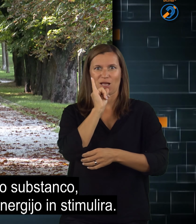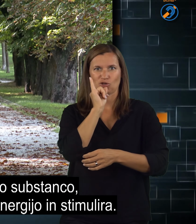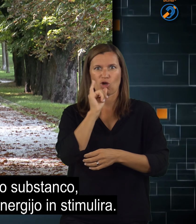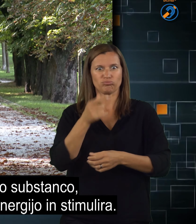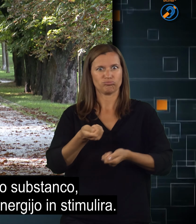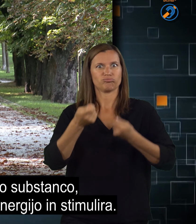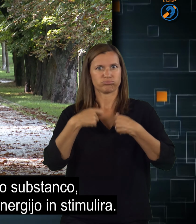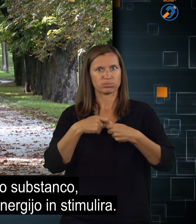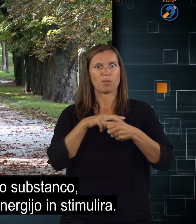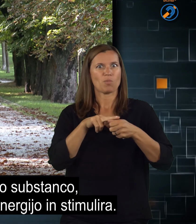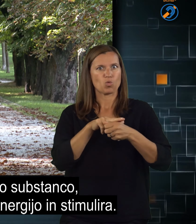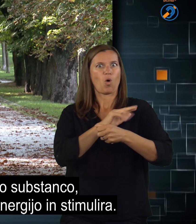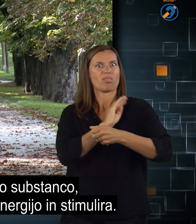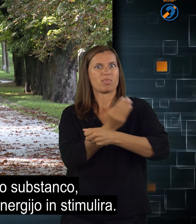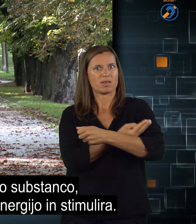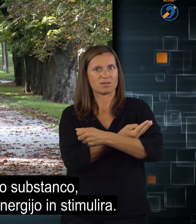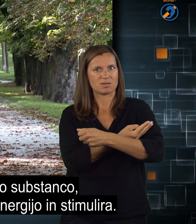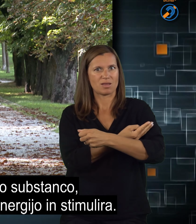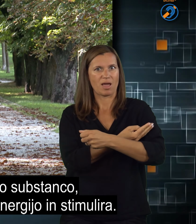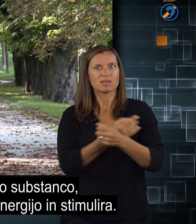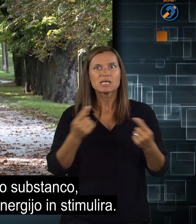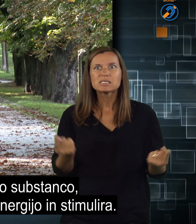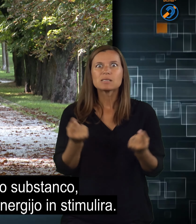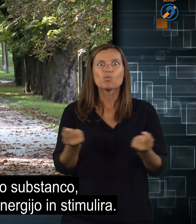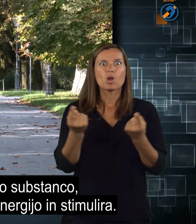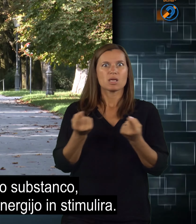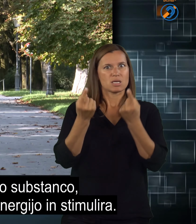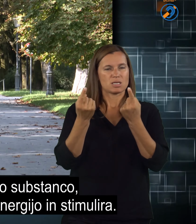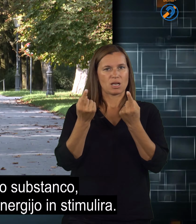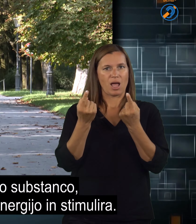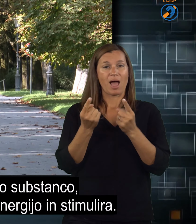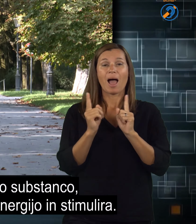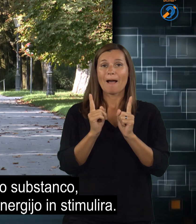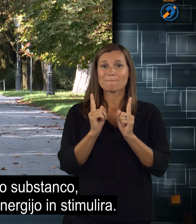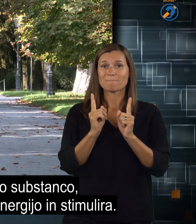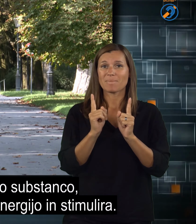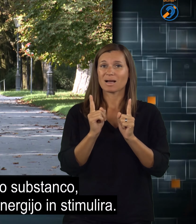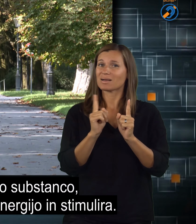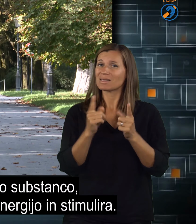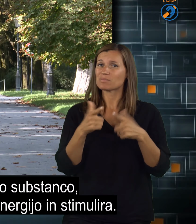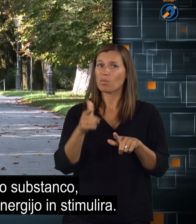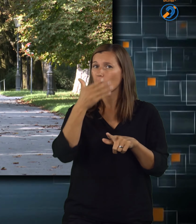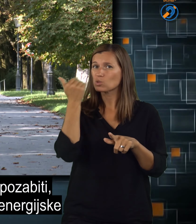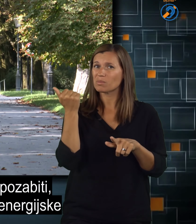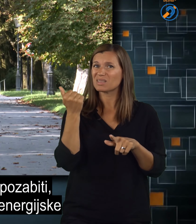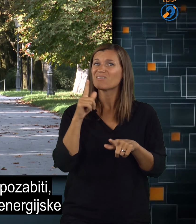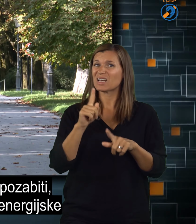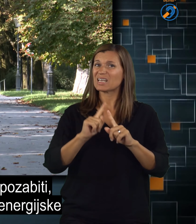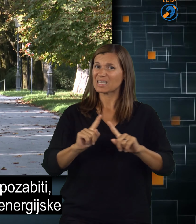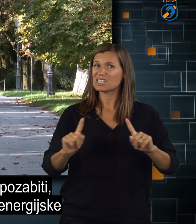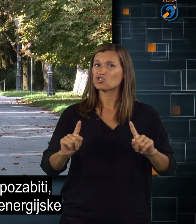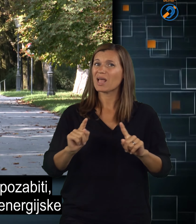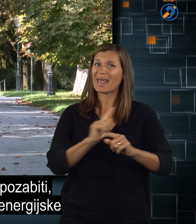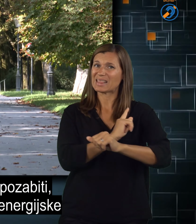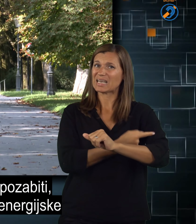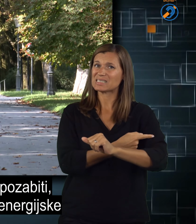te to napolni dejansko z energijo in stimulira. Ob tem ne gre pozabiti, da so v